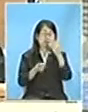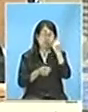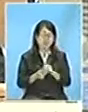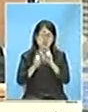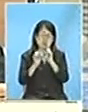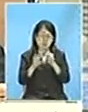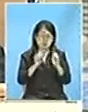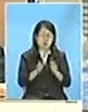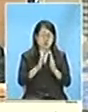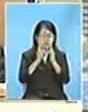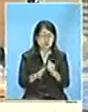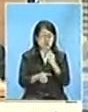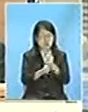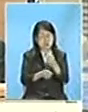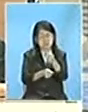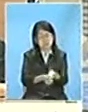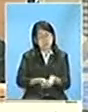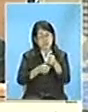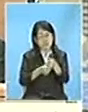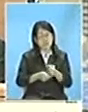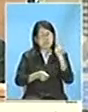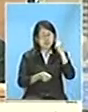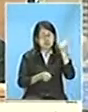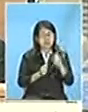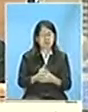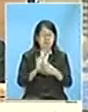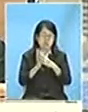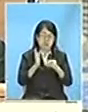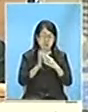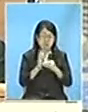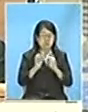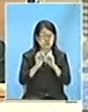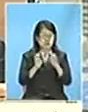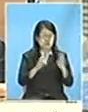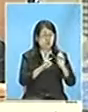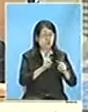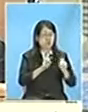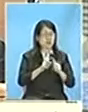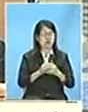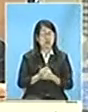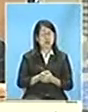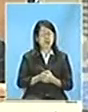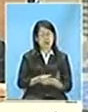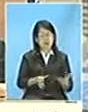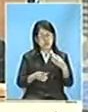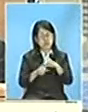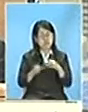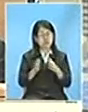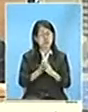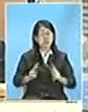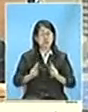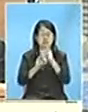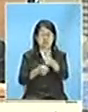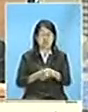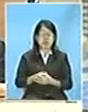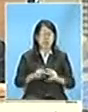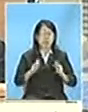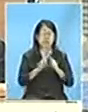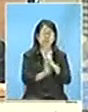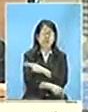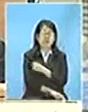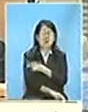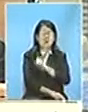ษตรกรนะครับอบรมการศึกษาจ่ายการศึกษาให้เกษตรกรฉะนั้นควรจะอยู่กระทรวงเกษตรนะกระทรวงสาธารณสุขก็บอกว่าอย่างนั้นแพทย์